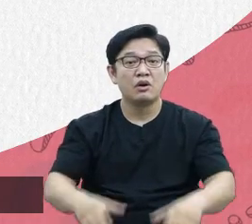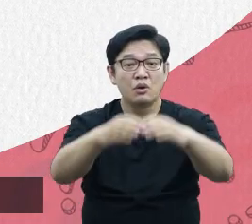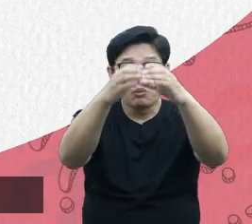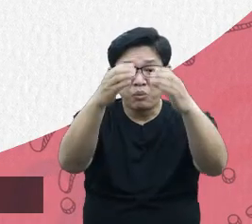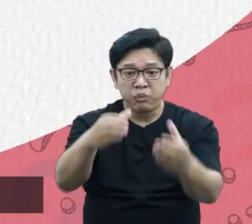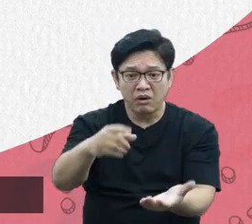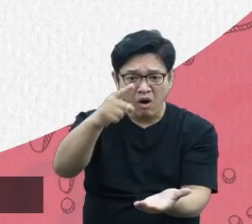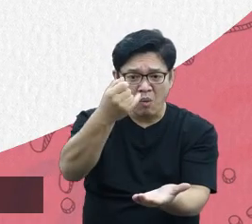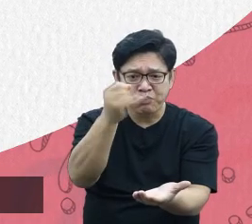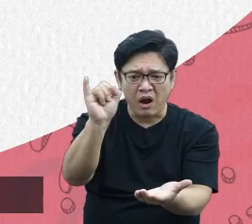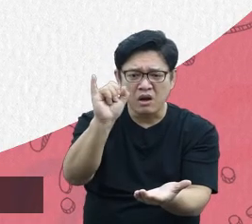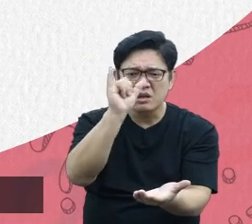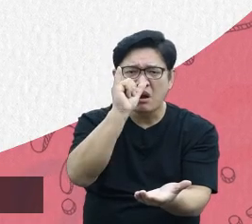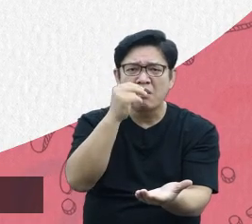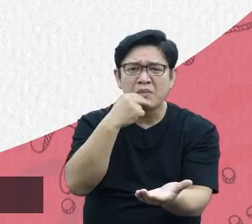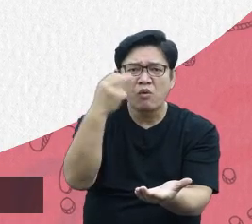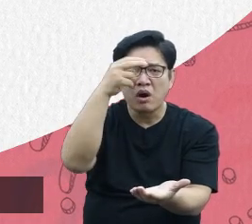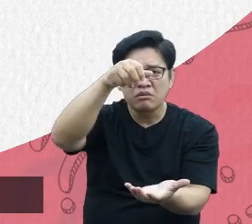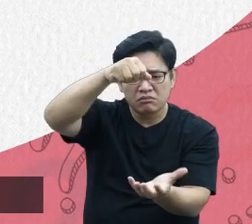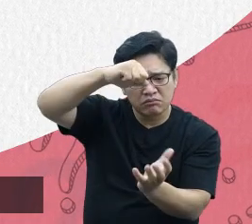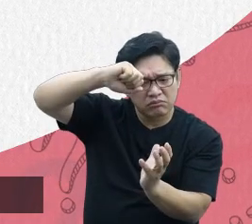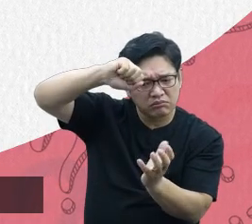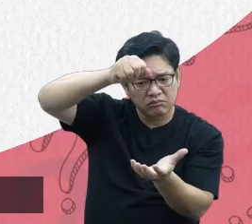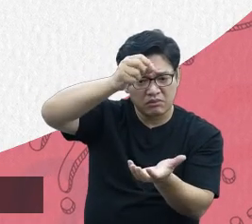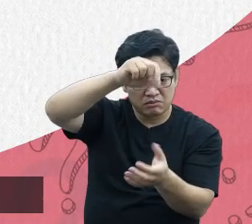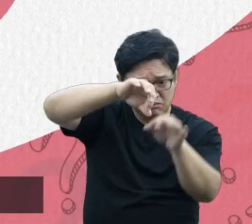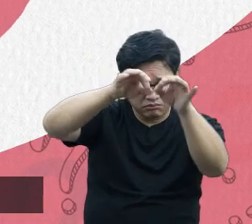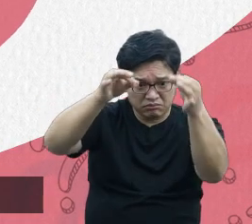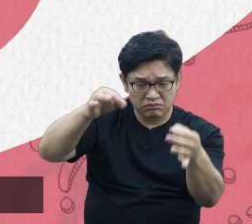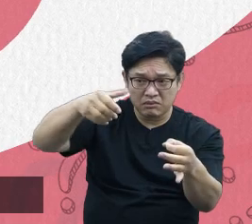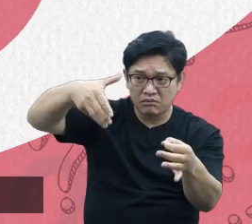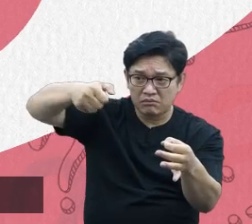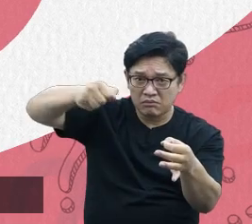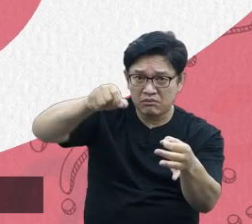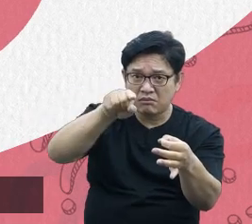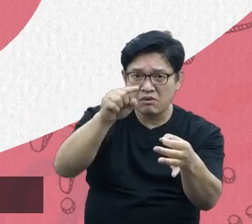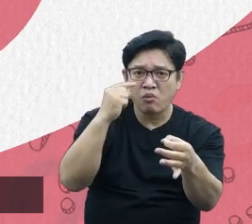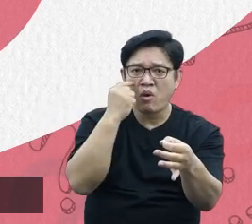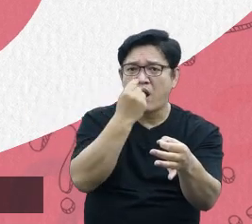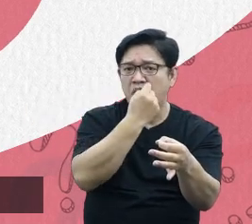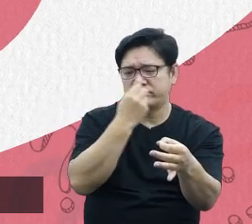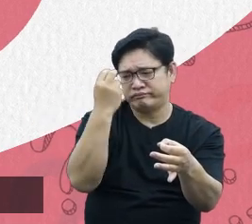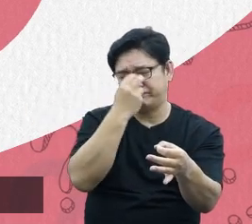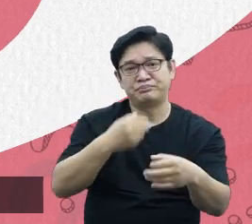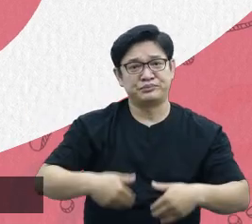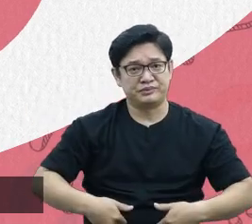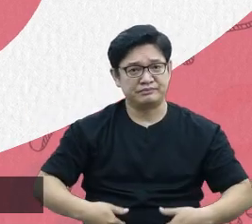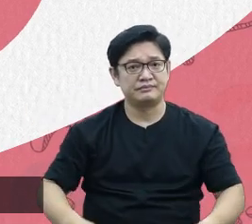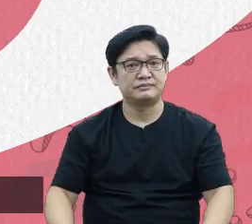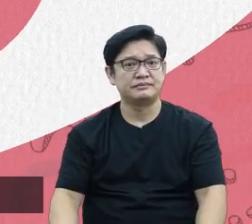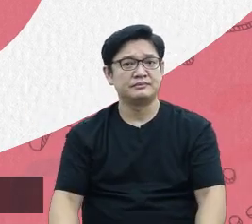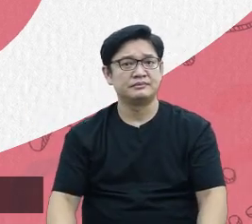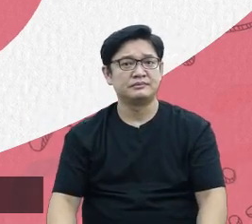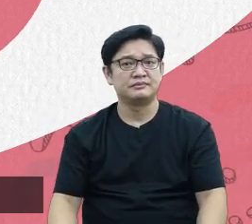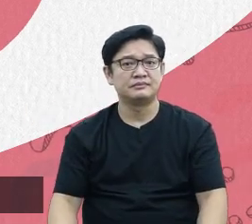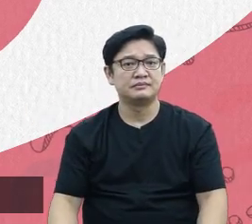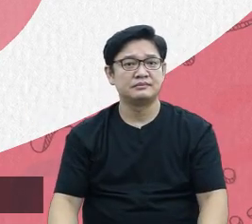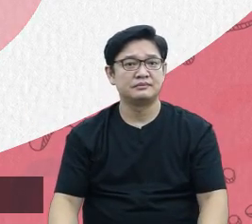둘째, 소화기에 파손된 부분이 없는지, 안전핀이 제 위치에 있는지 확인합니다.